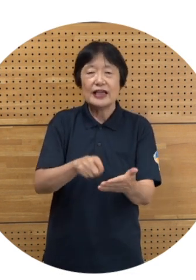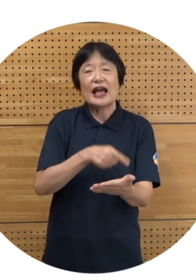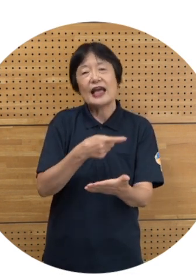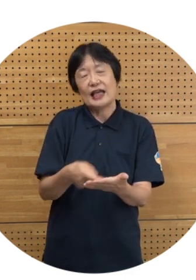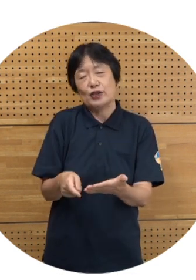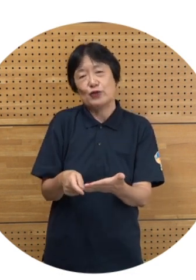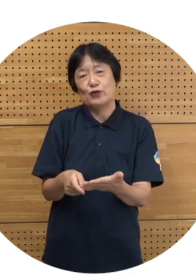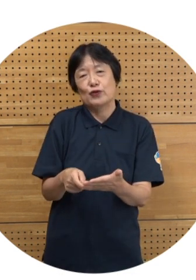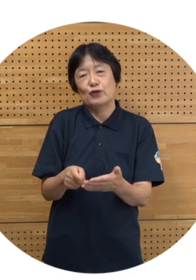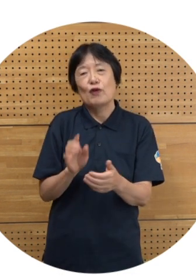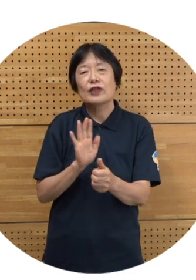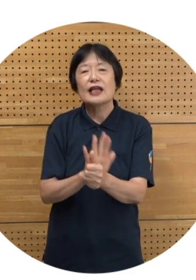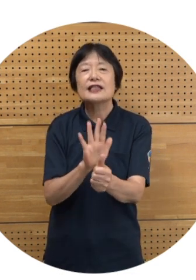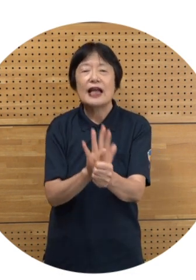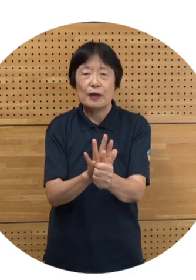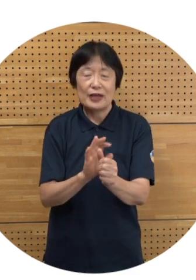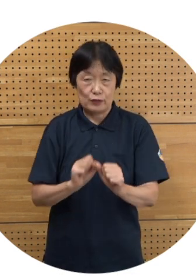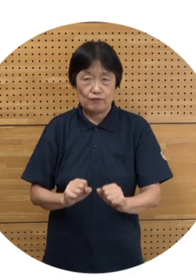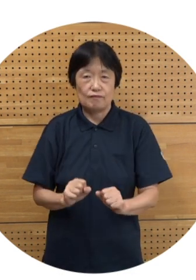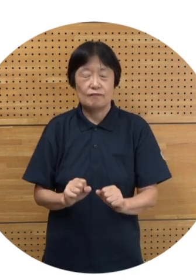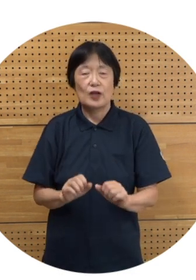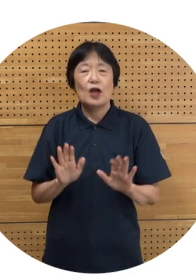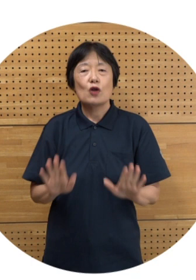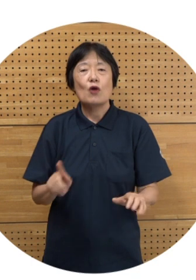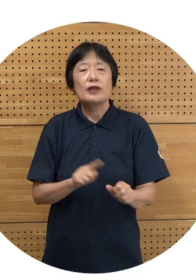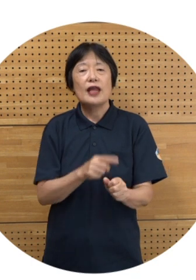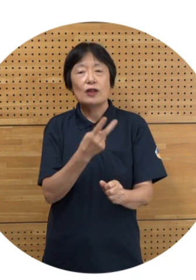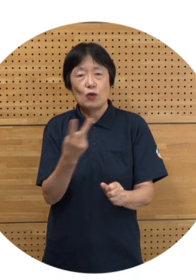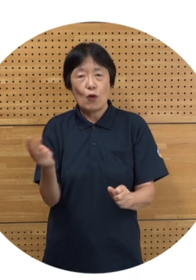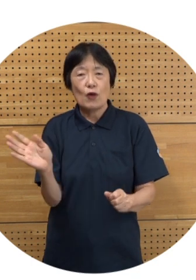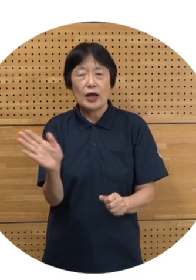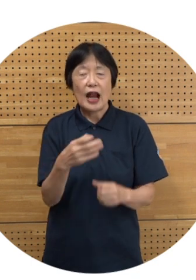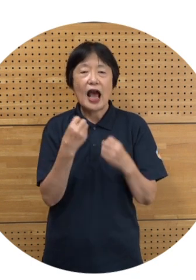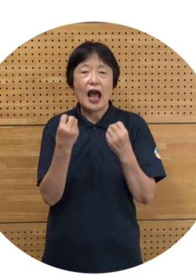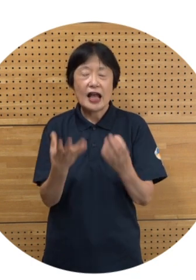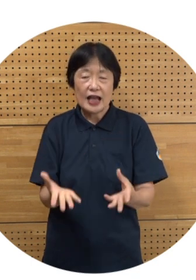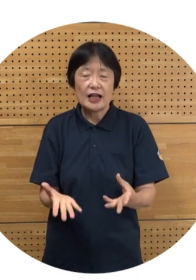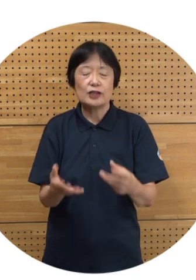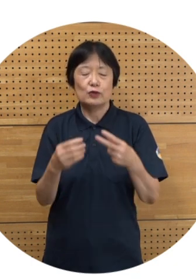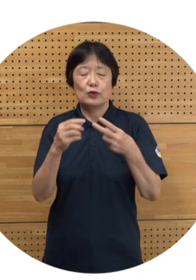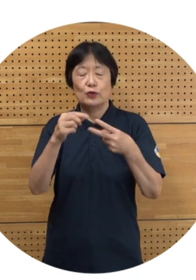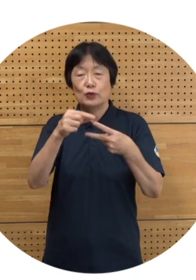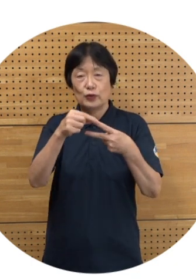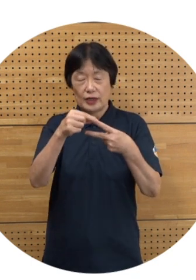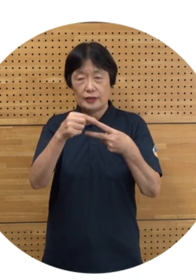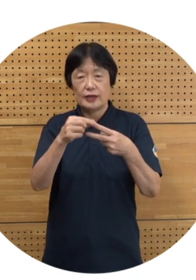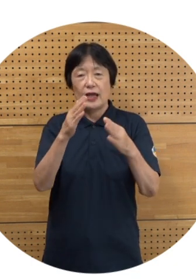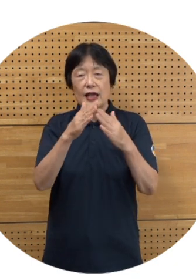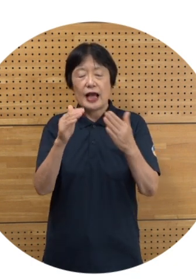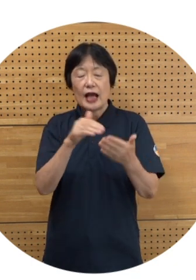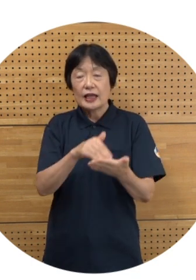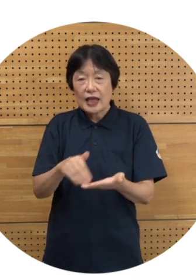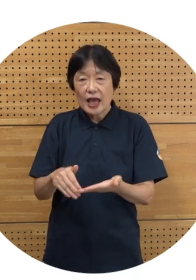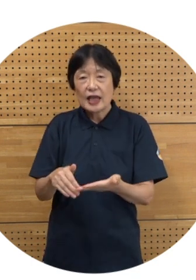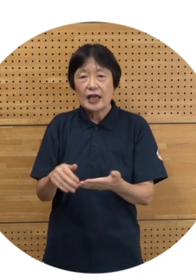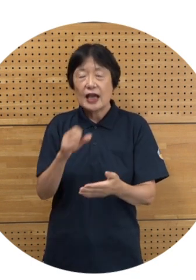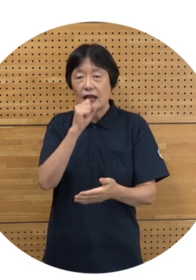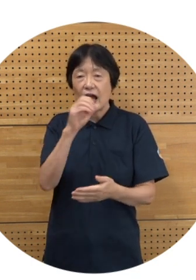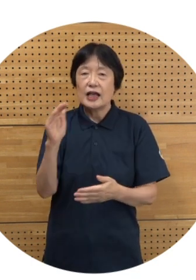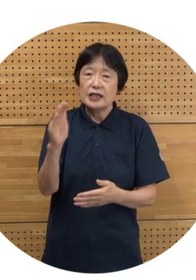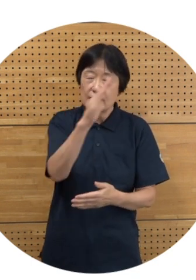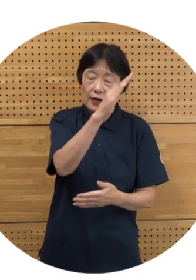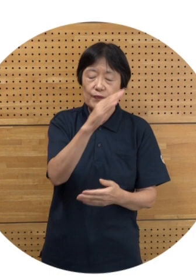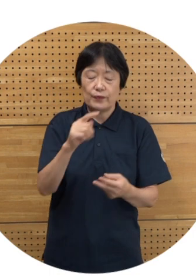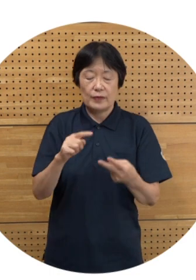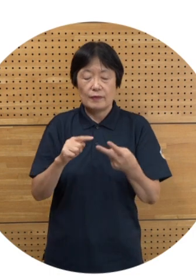をしています。 特に今年度からは、新規事業として、家計改善支援事業と